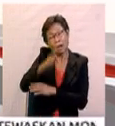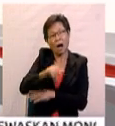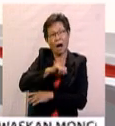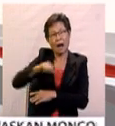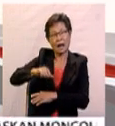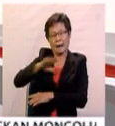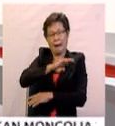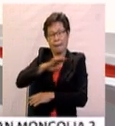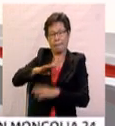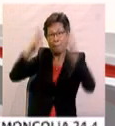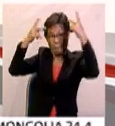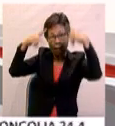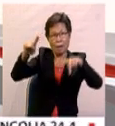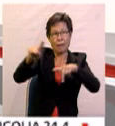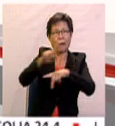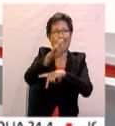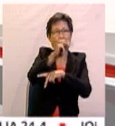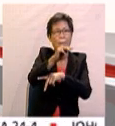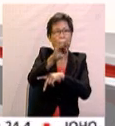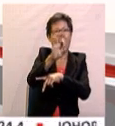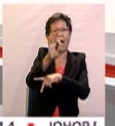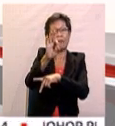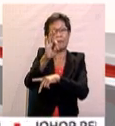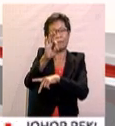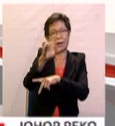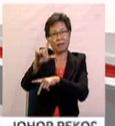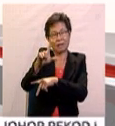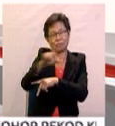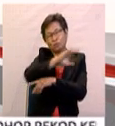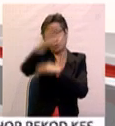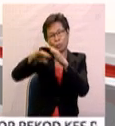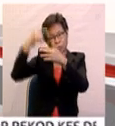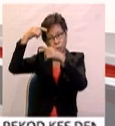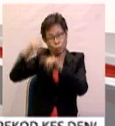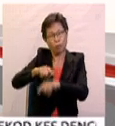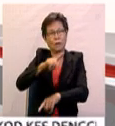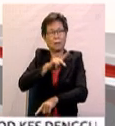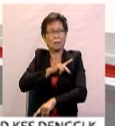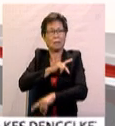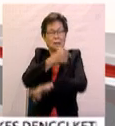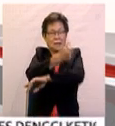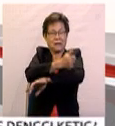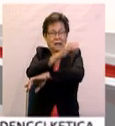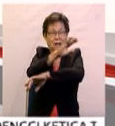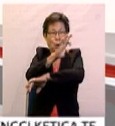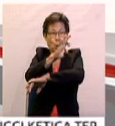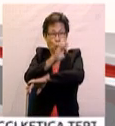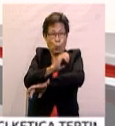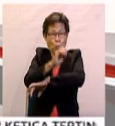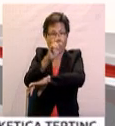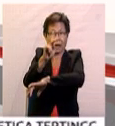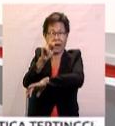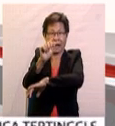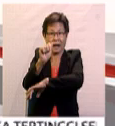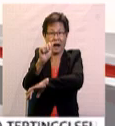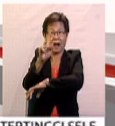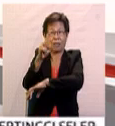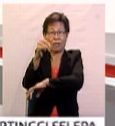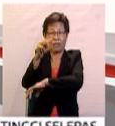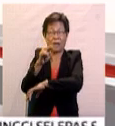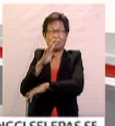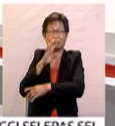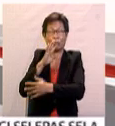lembaga pengarah Liga Bola Sepak Malaysia MFL secara sebelat suara. Ketua Pegawai Eksekutif MFL Kevin Ramalingam perkara